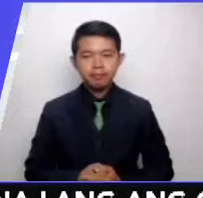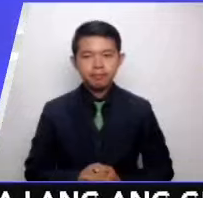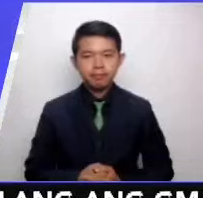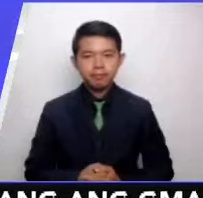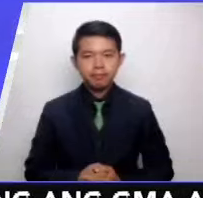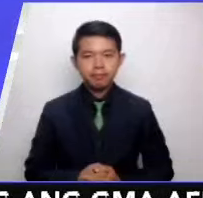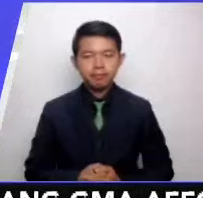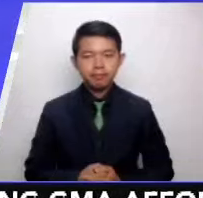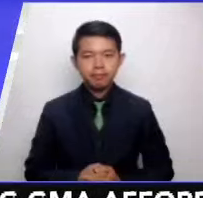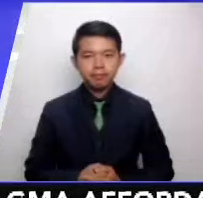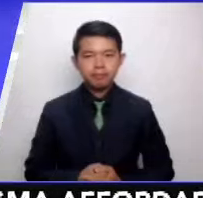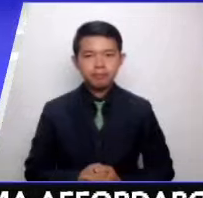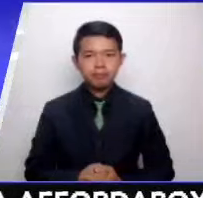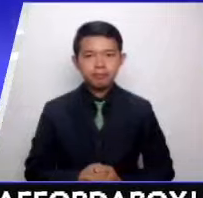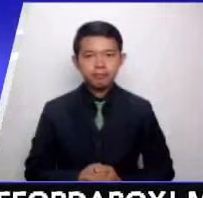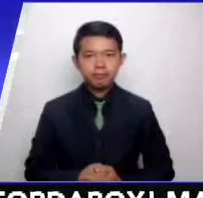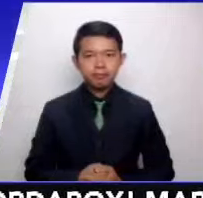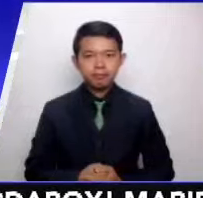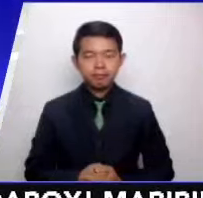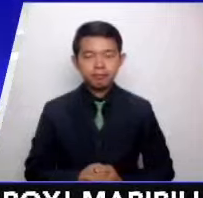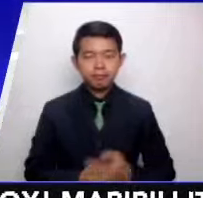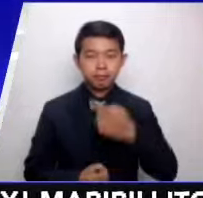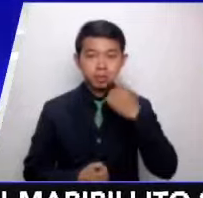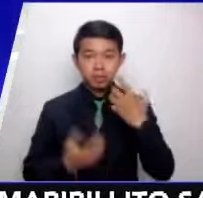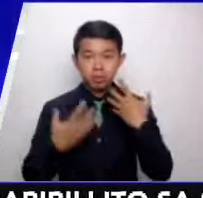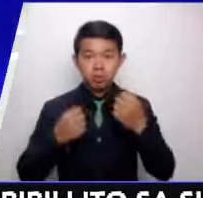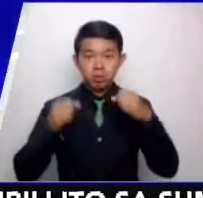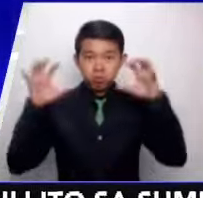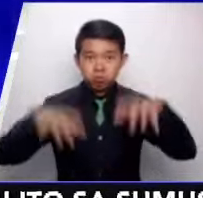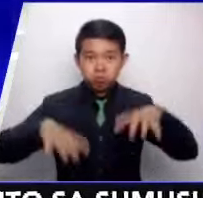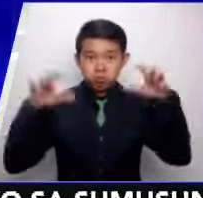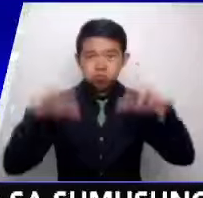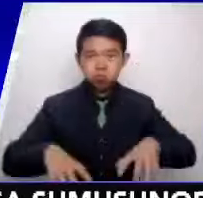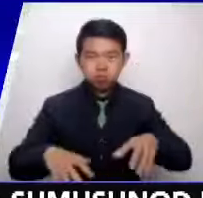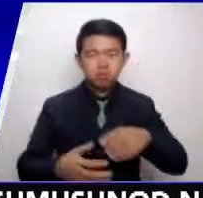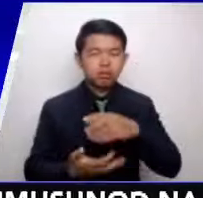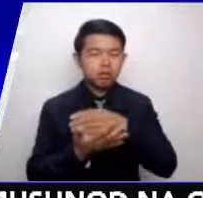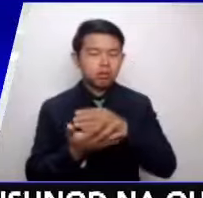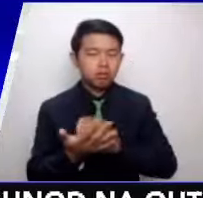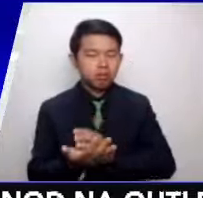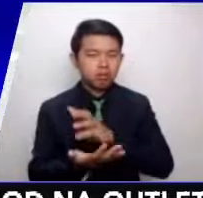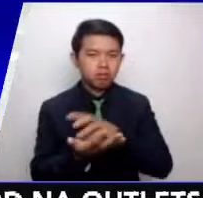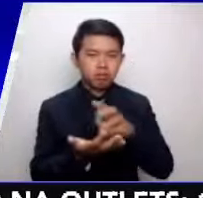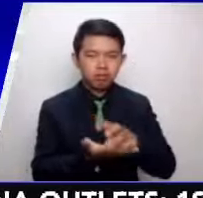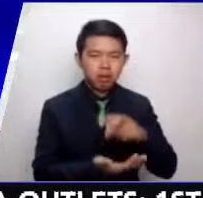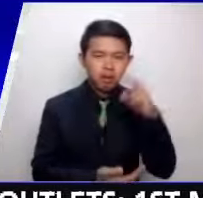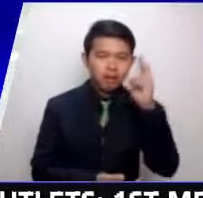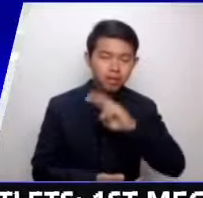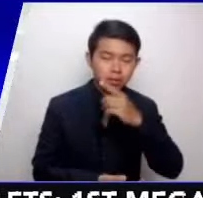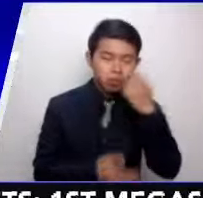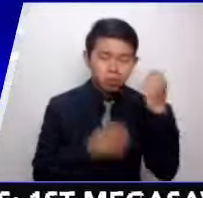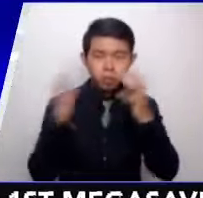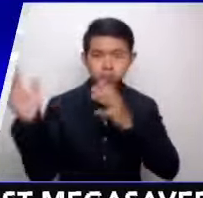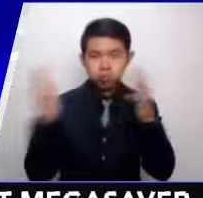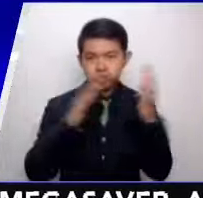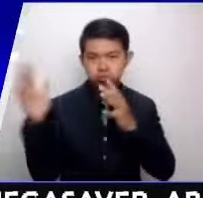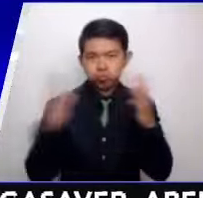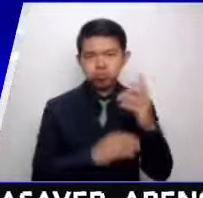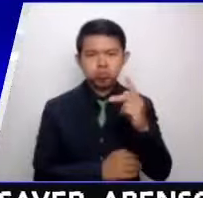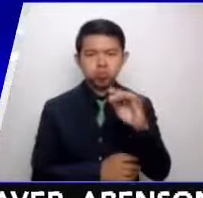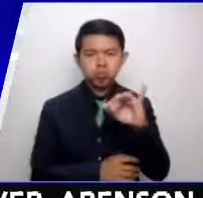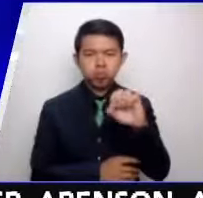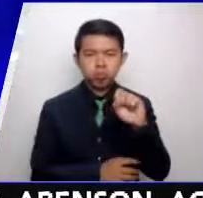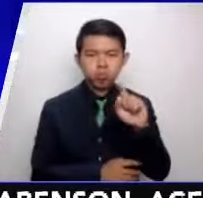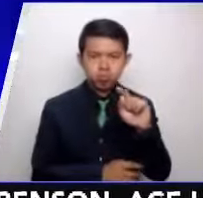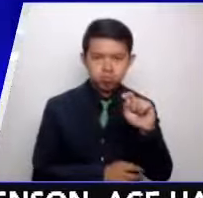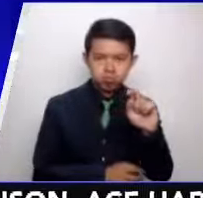Nakaranas sa malakas na pagulan ang ilang bahagi ng Luzon at Visayas dahil sa bagyong Christine. Sa ilang bayan at lungsod, bumahapa at nagkaroon ng landslide.